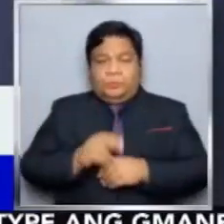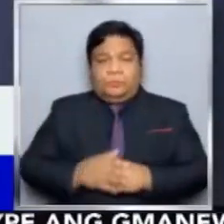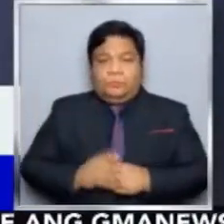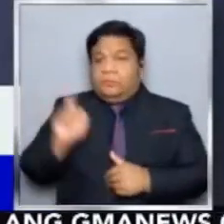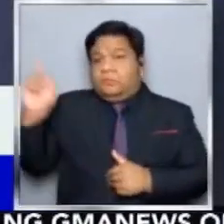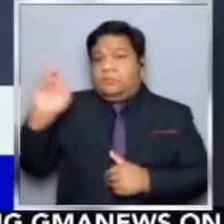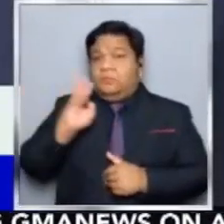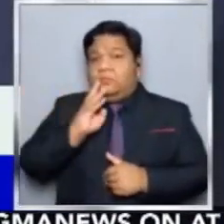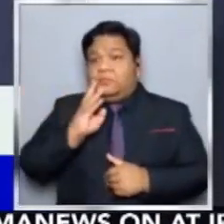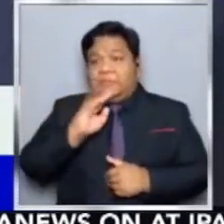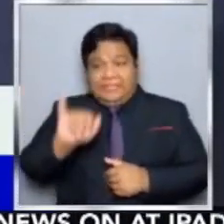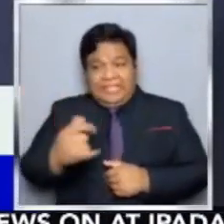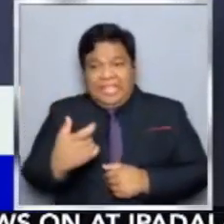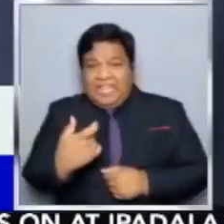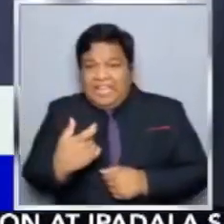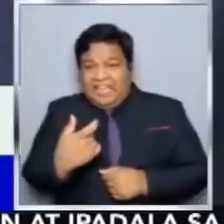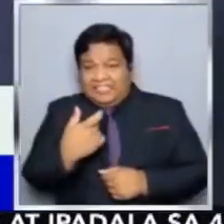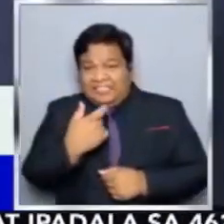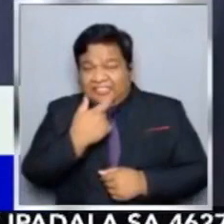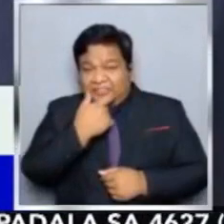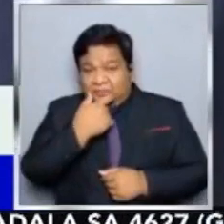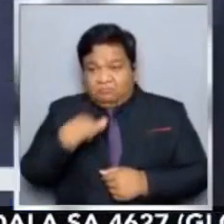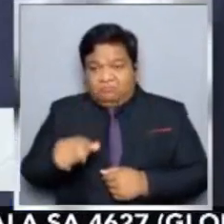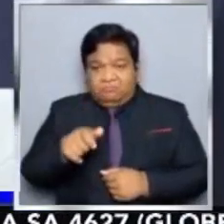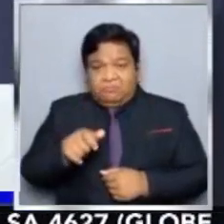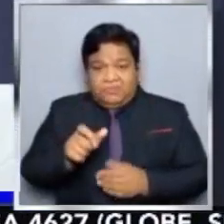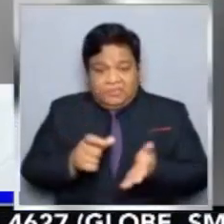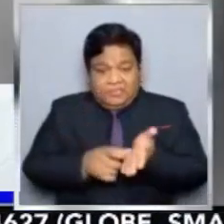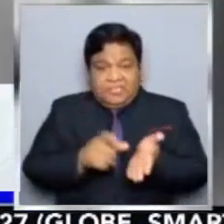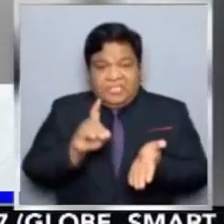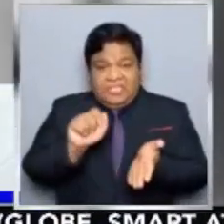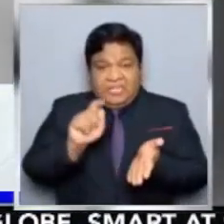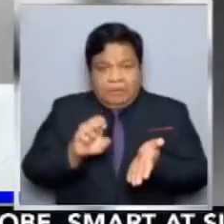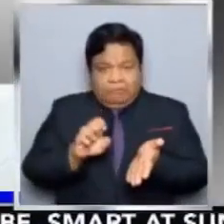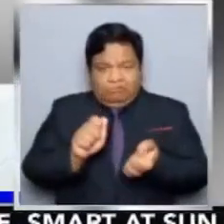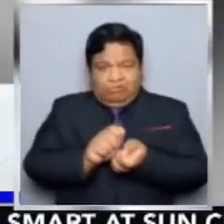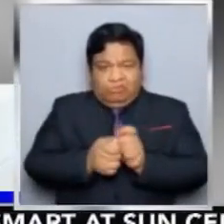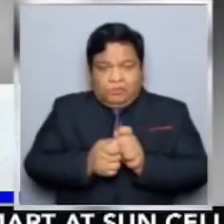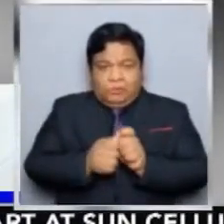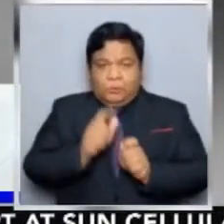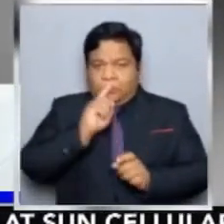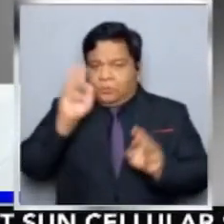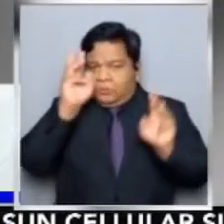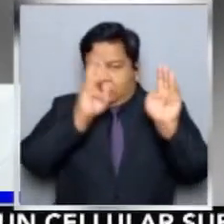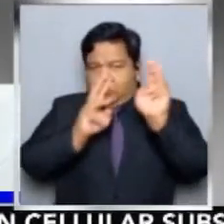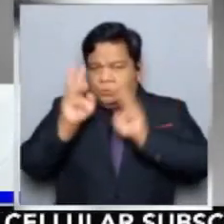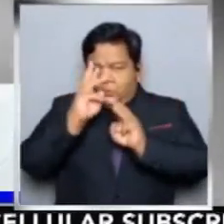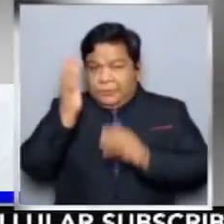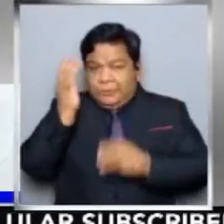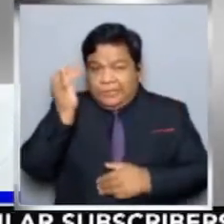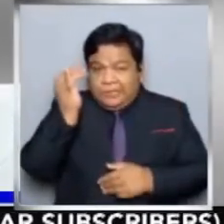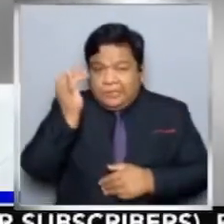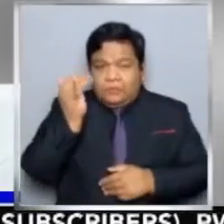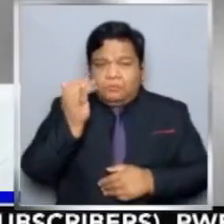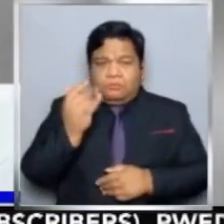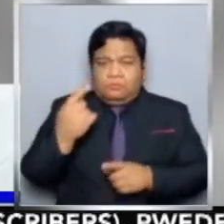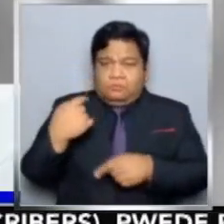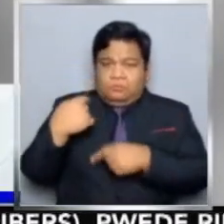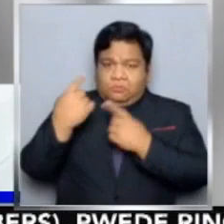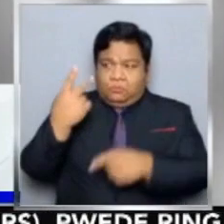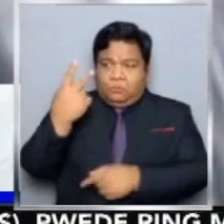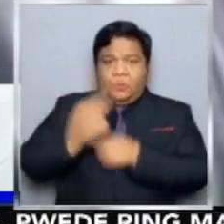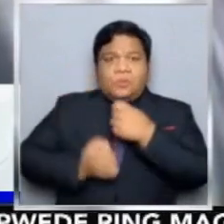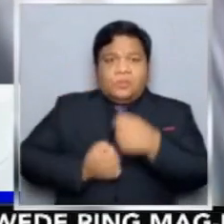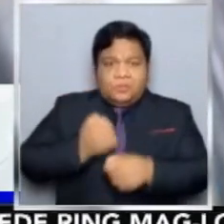yan, yung sabi natin expiration date. Ang nakakabahala dito dahil ginagawa nilang 2 years pa ang